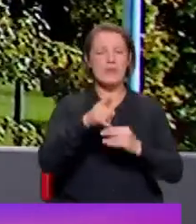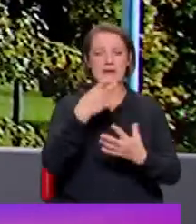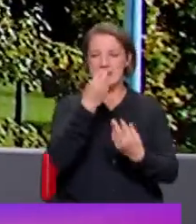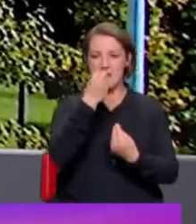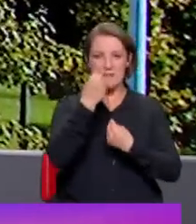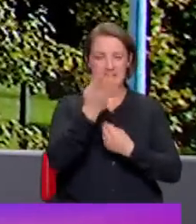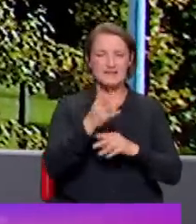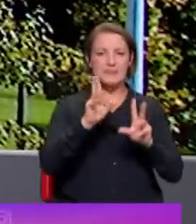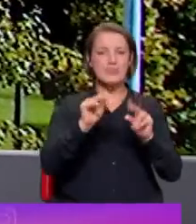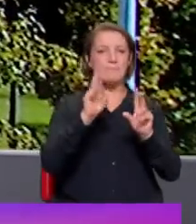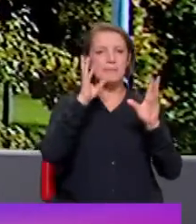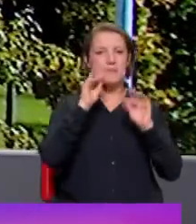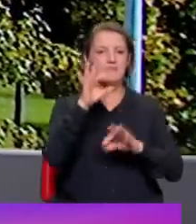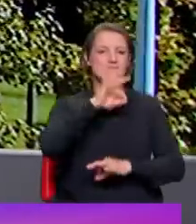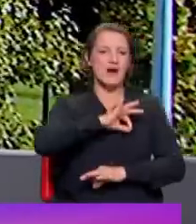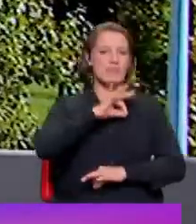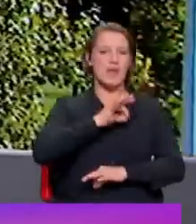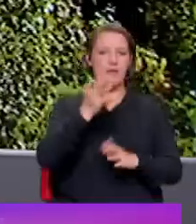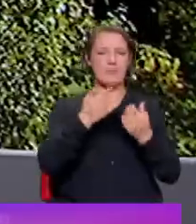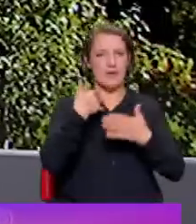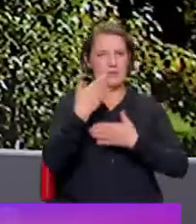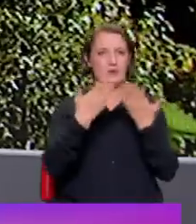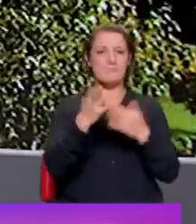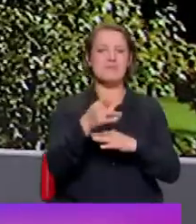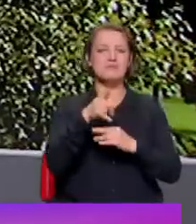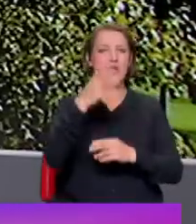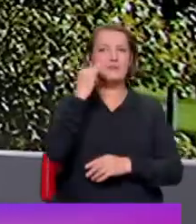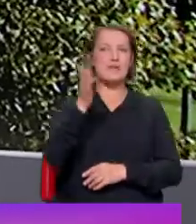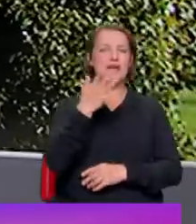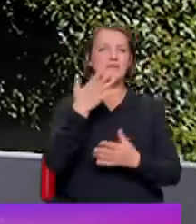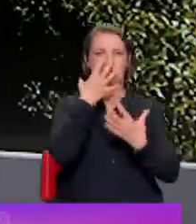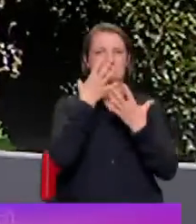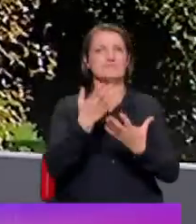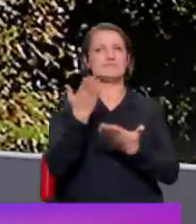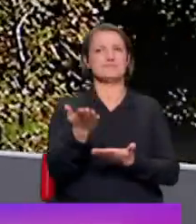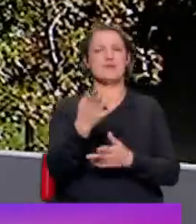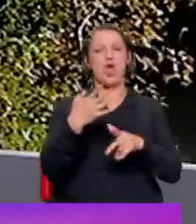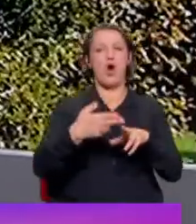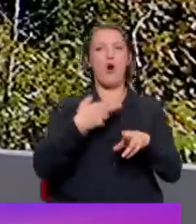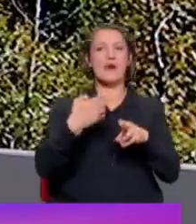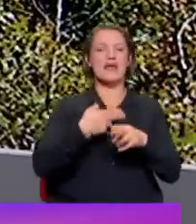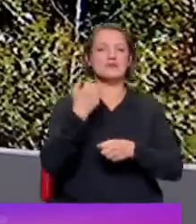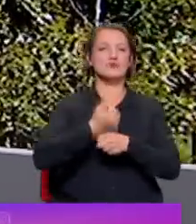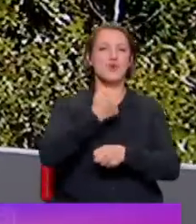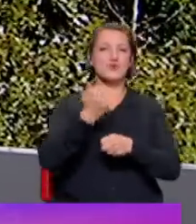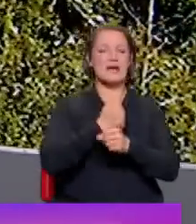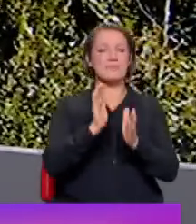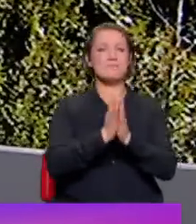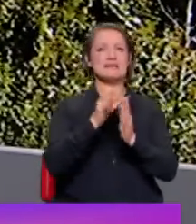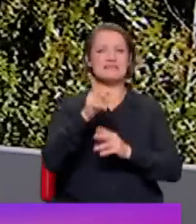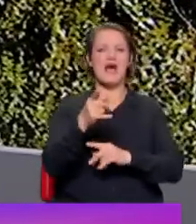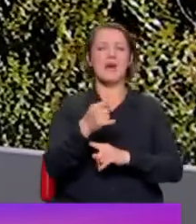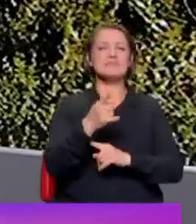beslenmesine tam anlamıyla fayda sağlamaktan bahsediyoruz ya balık Bu anlamda en çok tavsiye edilen Örneğin Zonguldak ve Mersin'de